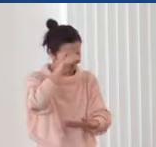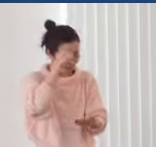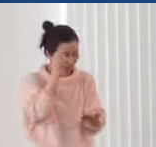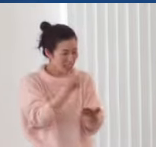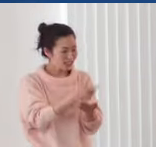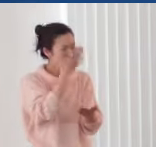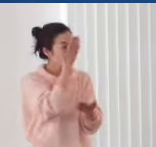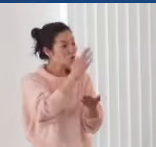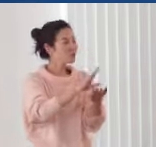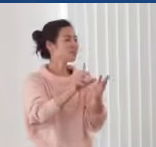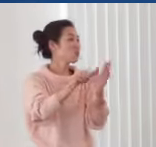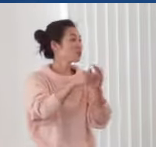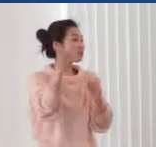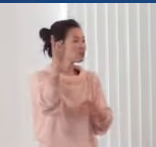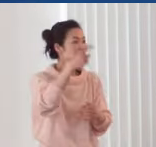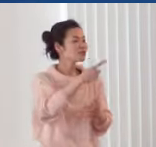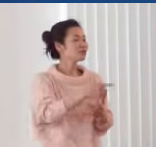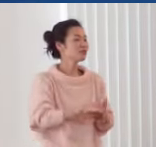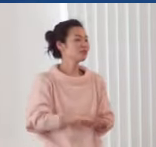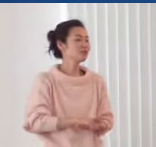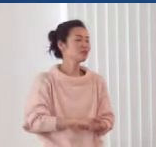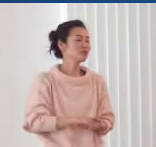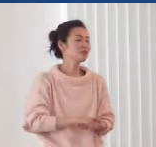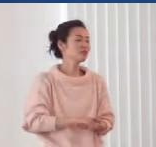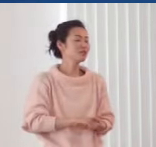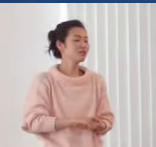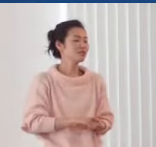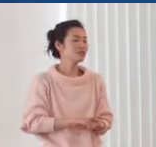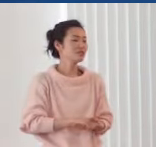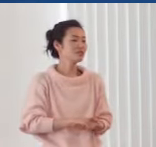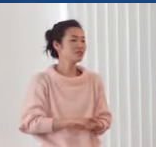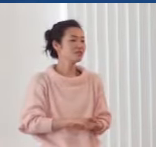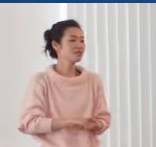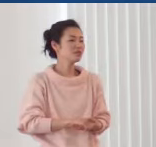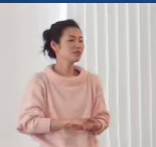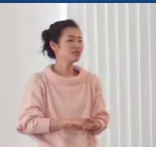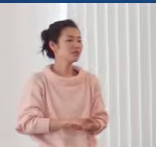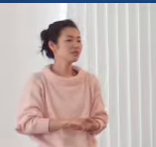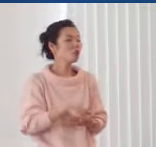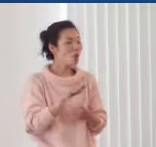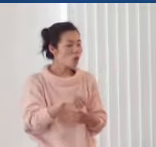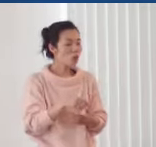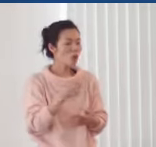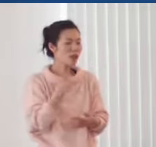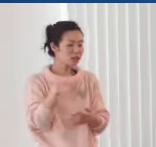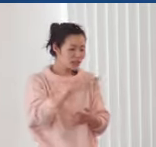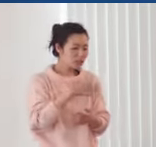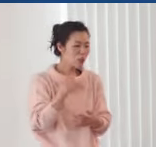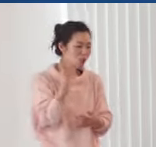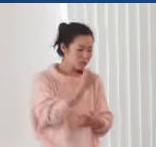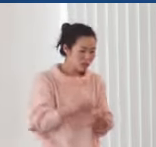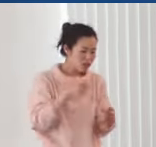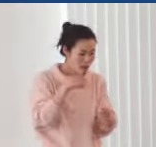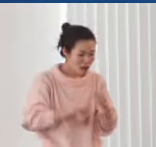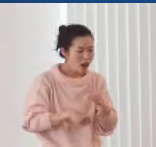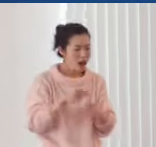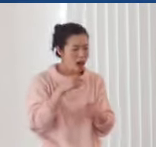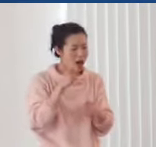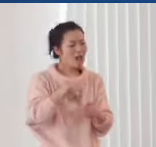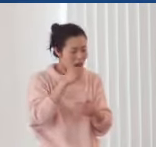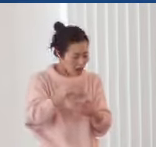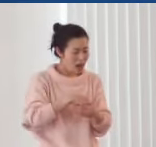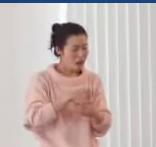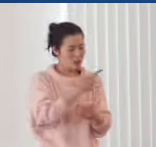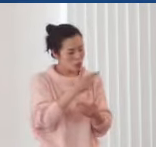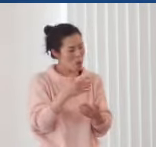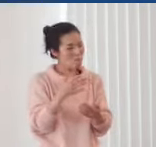皆さんの人生においてさまざまな始まりがあり終わりがある、そして人生そのものも始まりがあり終わり